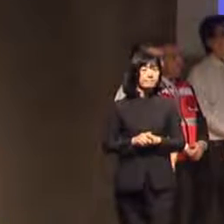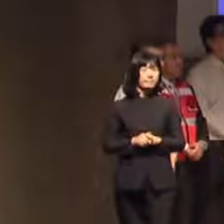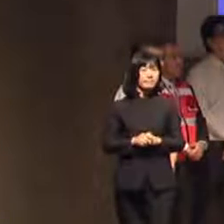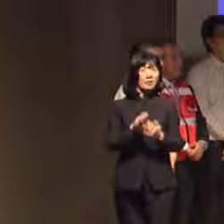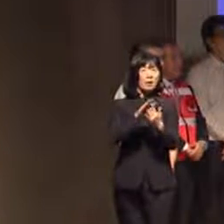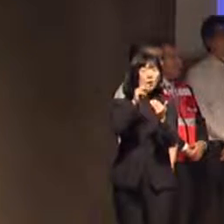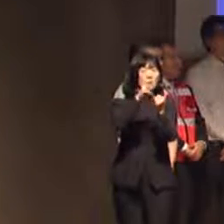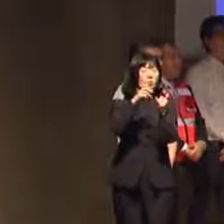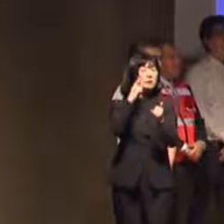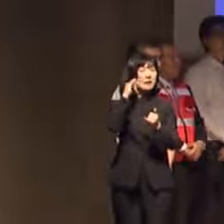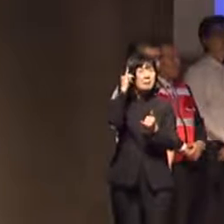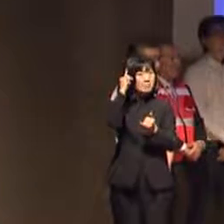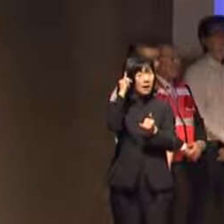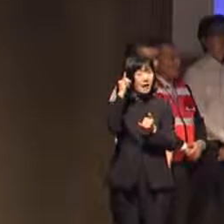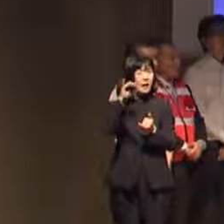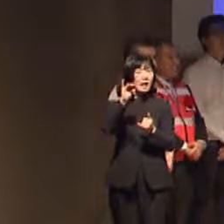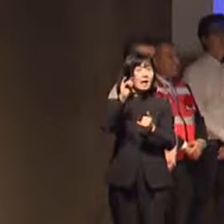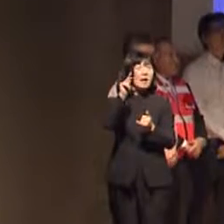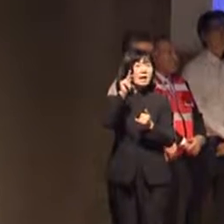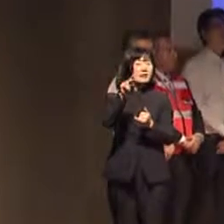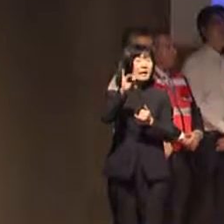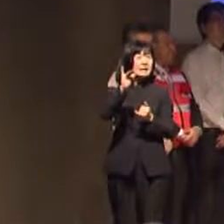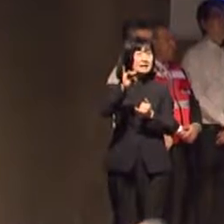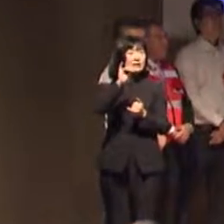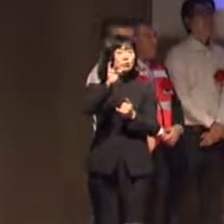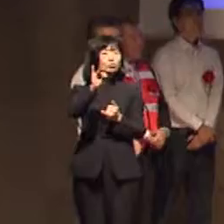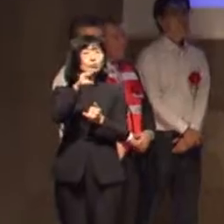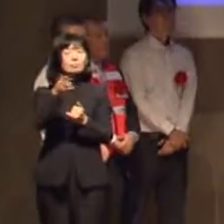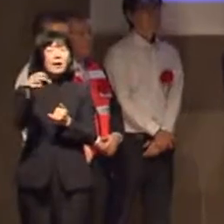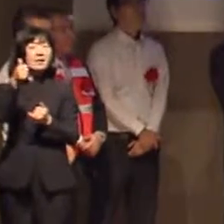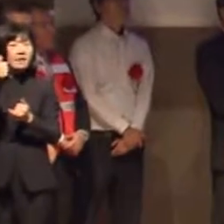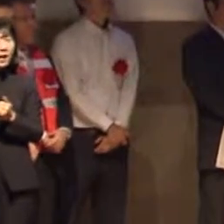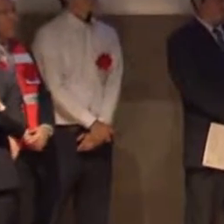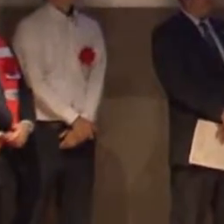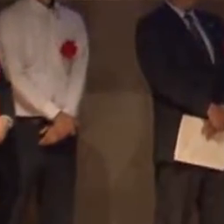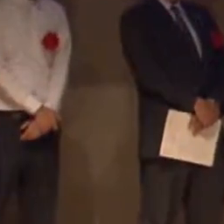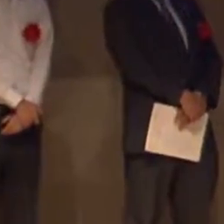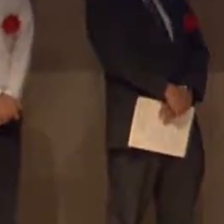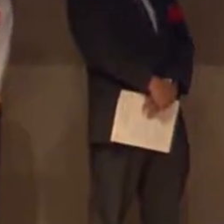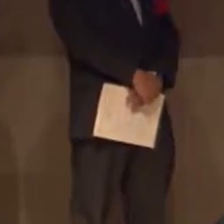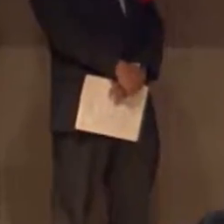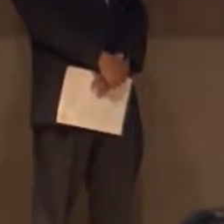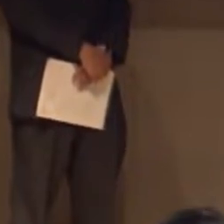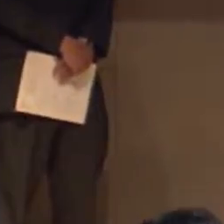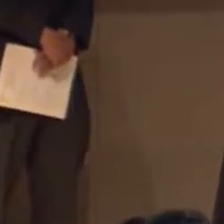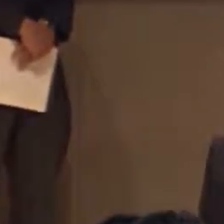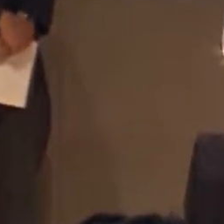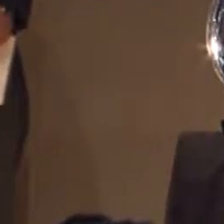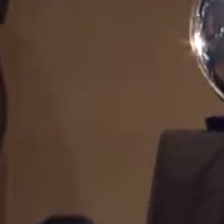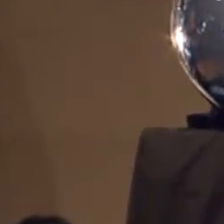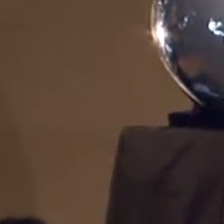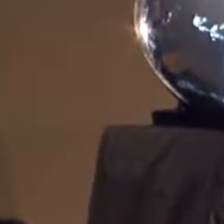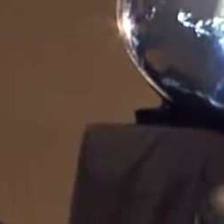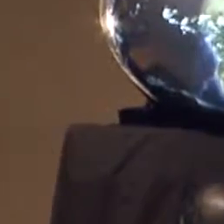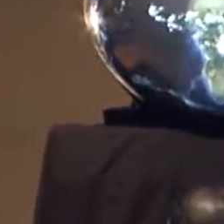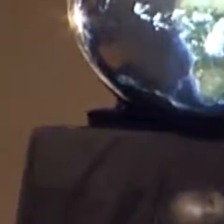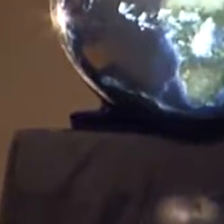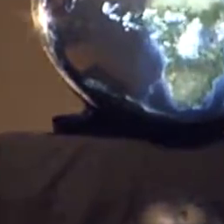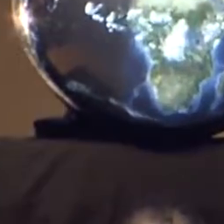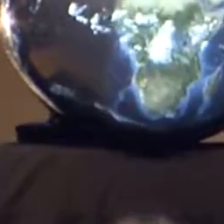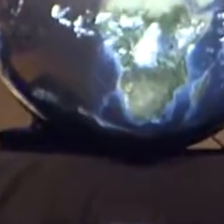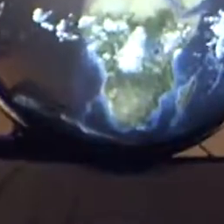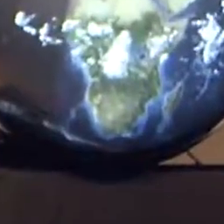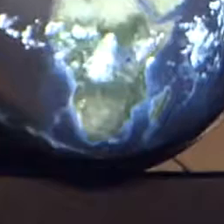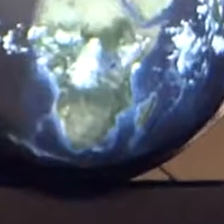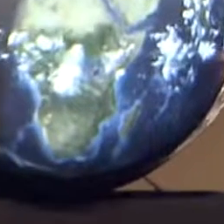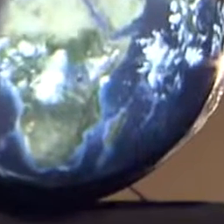防災ママ柿翼の高木和恵と申します。よろしくお願いします。防災ママ柿翼は、乳幼児